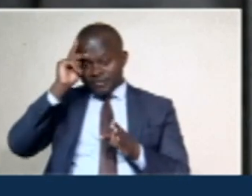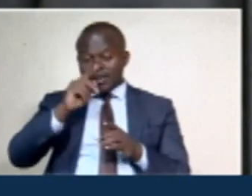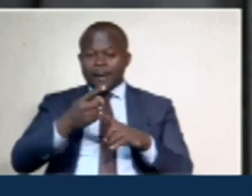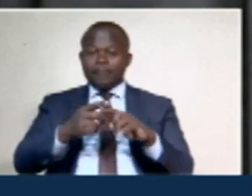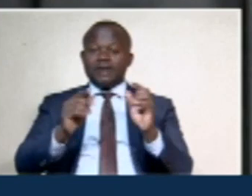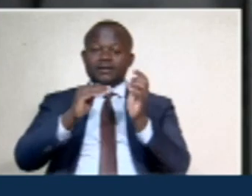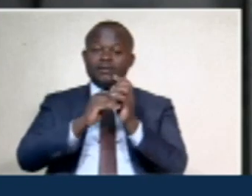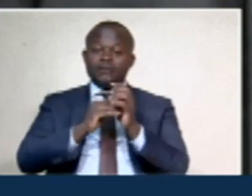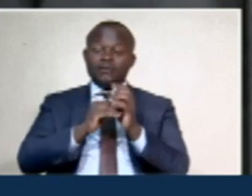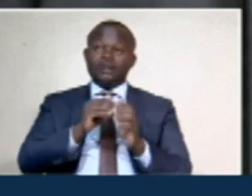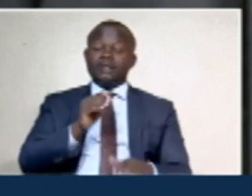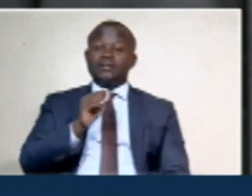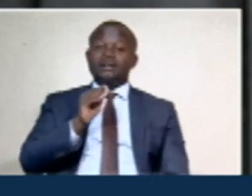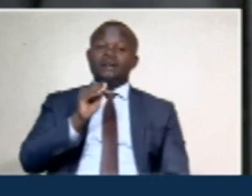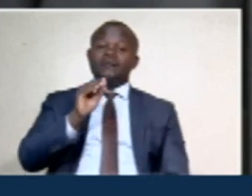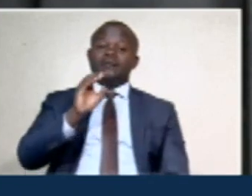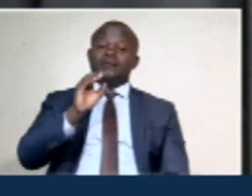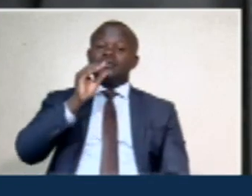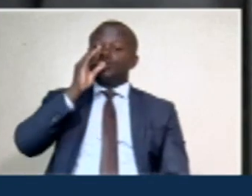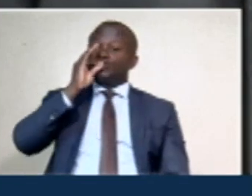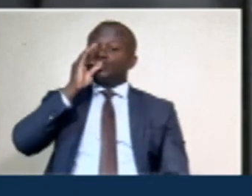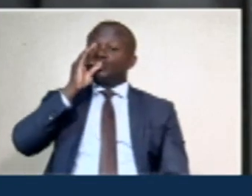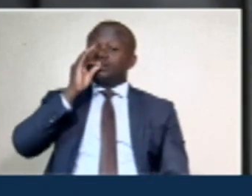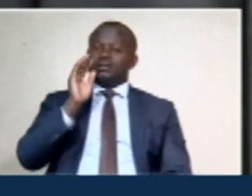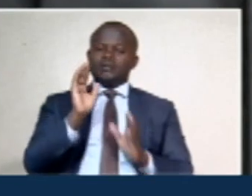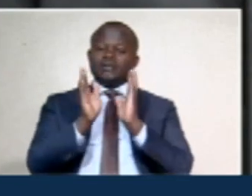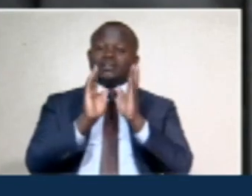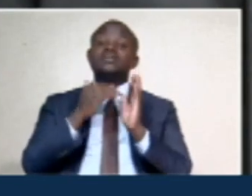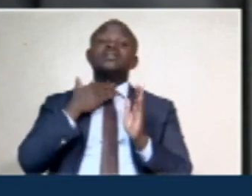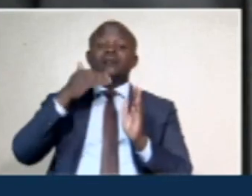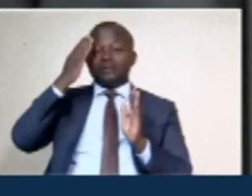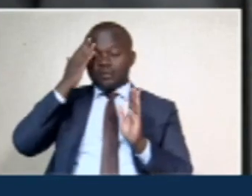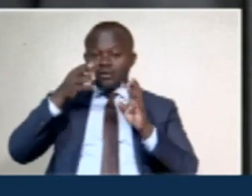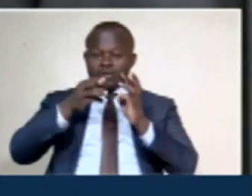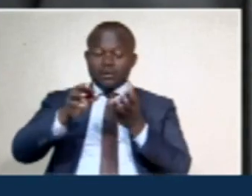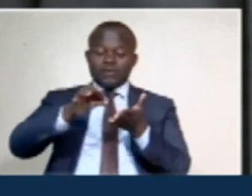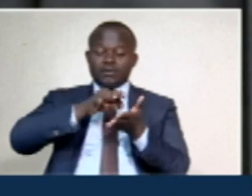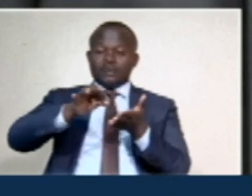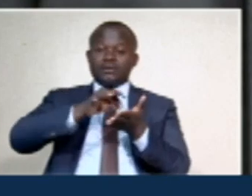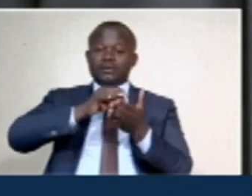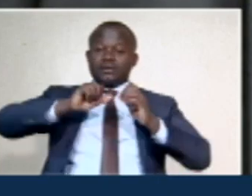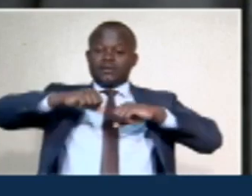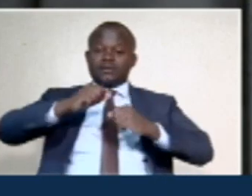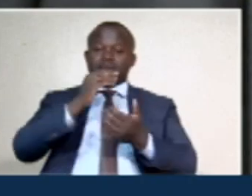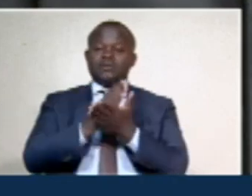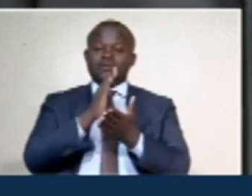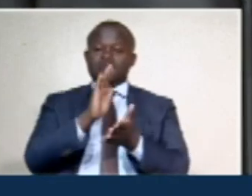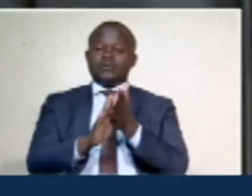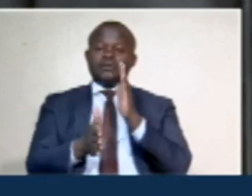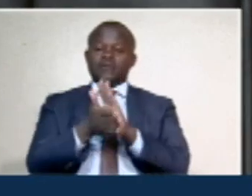noneho cannabis yo nagereranije nshaka kumenya impamvu turwana no gusinya amasezerano yo guca